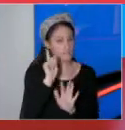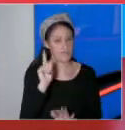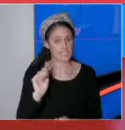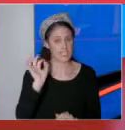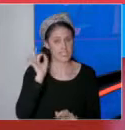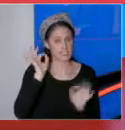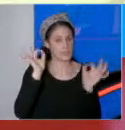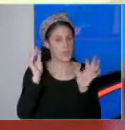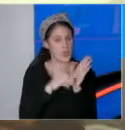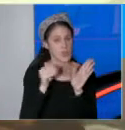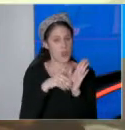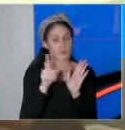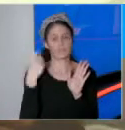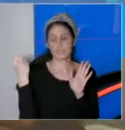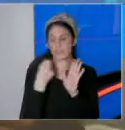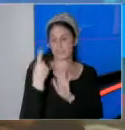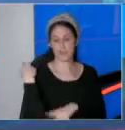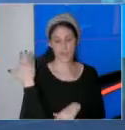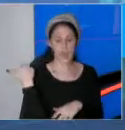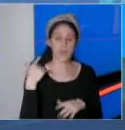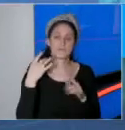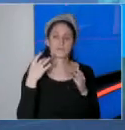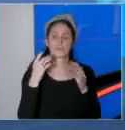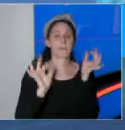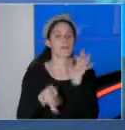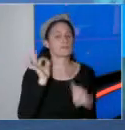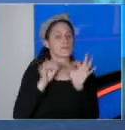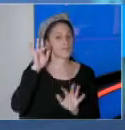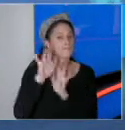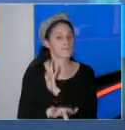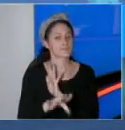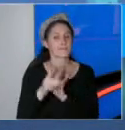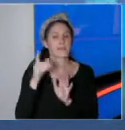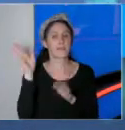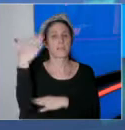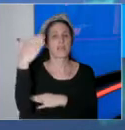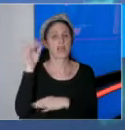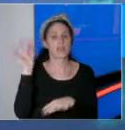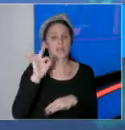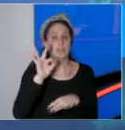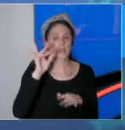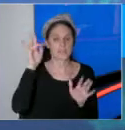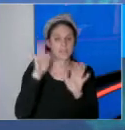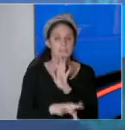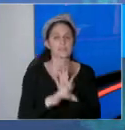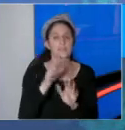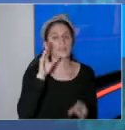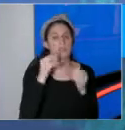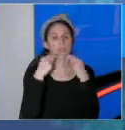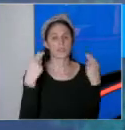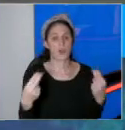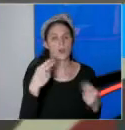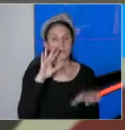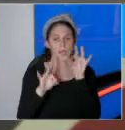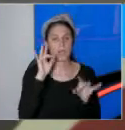אחרי שבסוף השבוע דחה בית המשפט העליון שם את העתירה שהגישה מדינת טקסס נגד התוצאות הבחירות בג'ורג'יה,